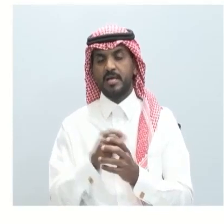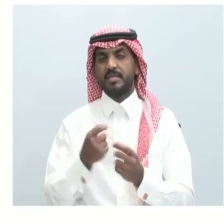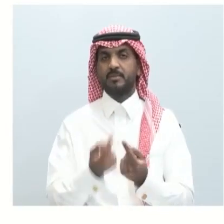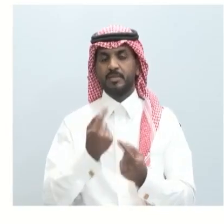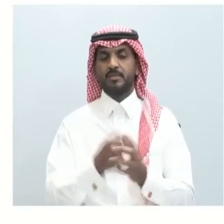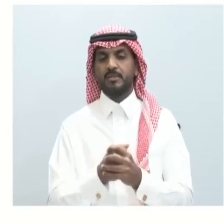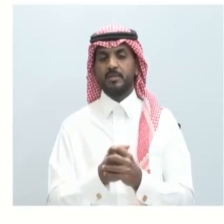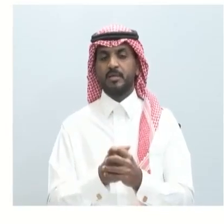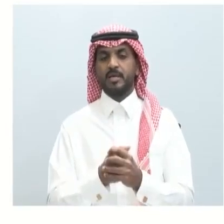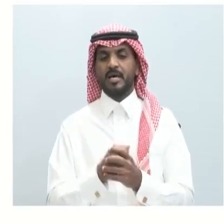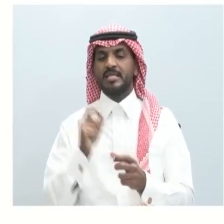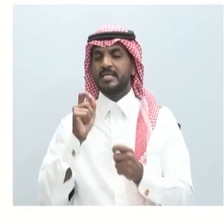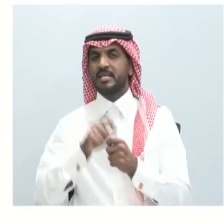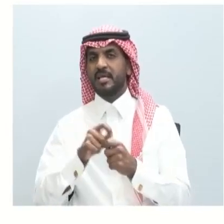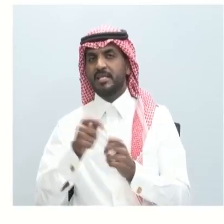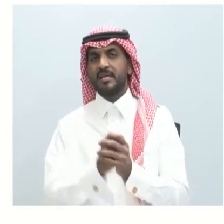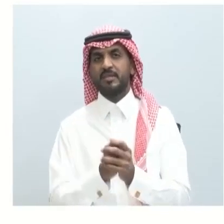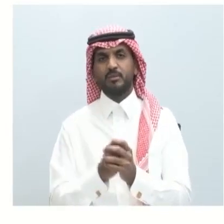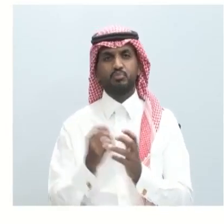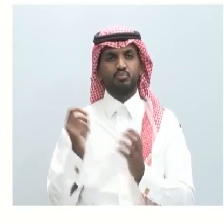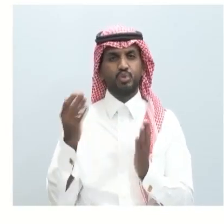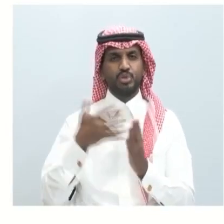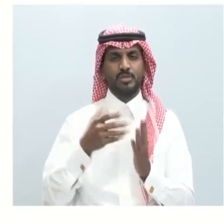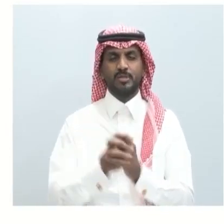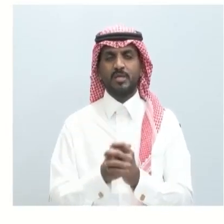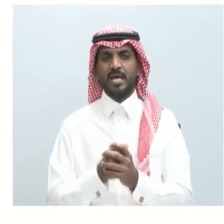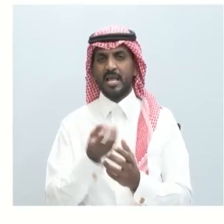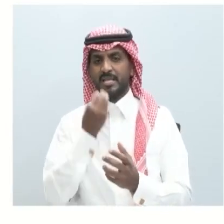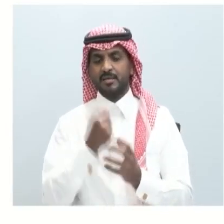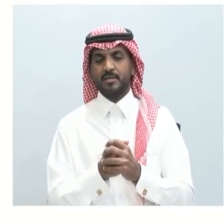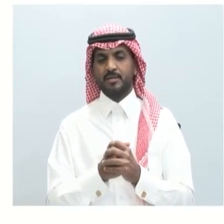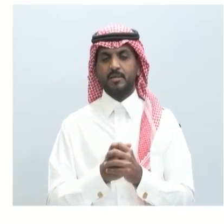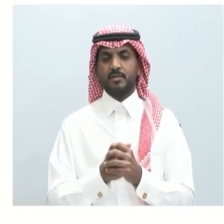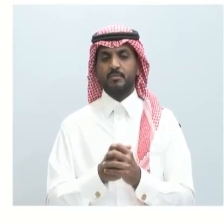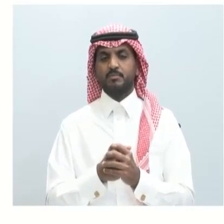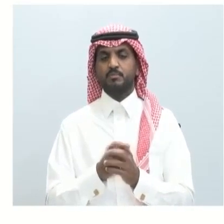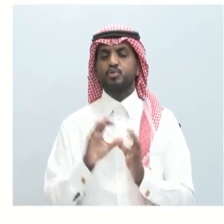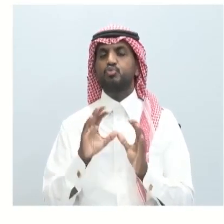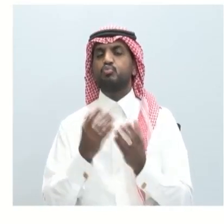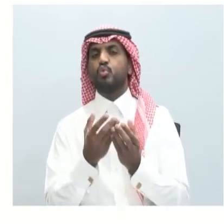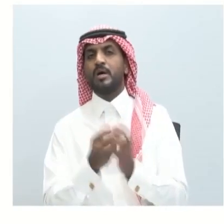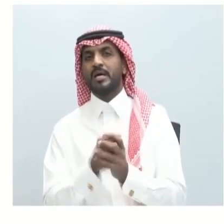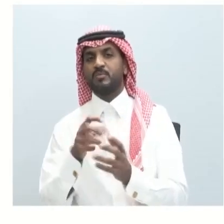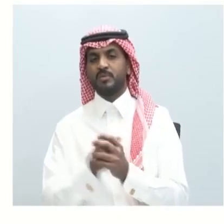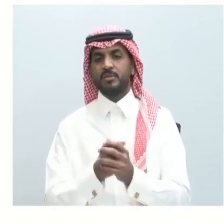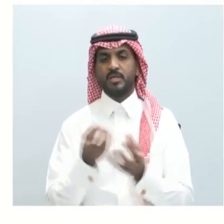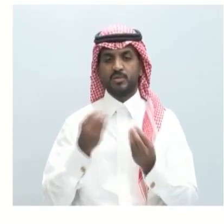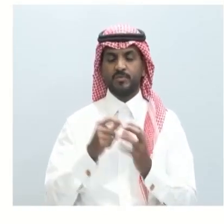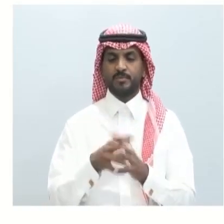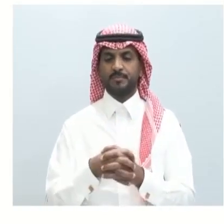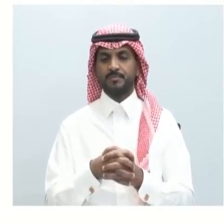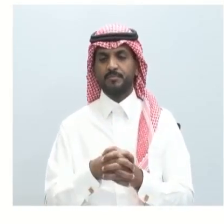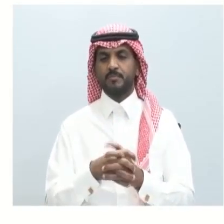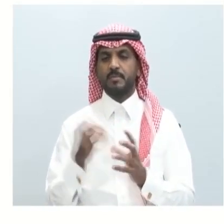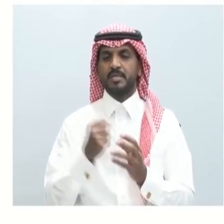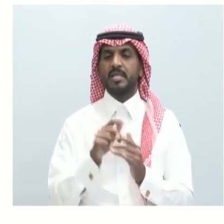النباتات هذه الصانعات هذه المنتجات التي تنتج الغذاء عندما يكون لديها مجموعه كروموسوم سوف تحصل على فرصه اخرى ما